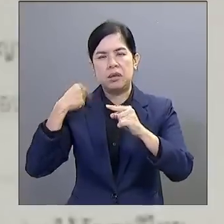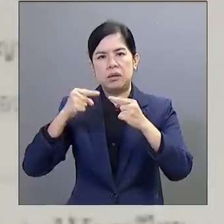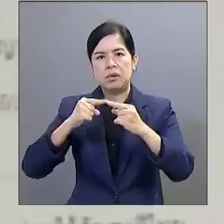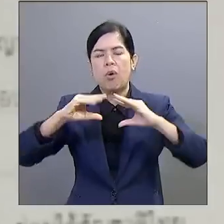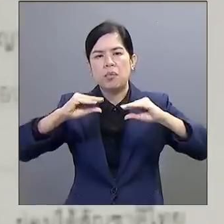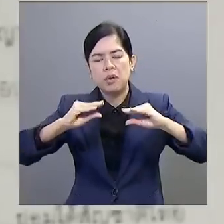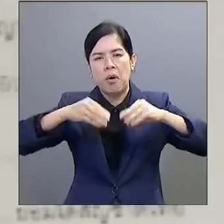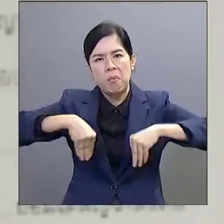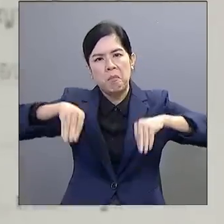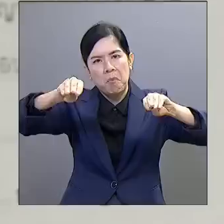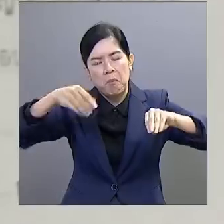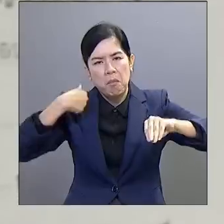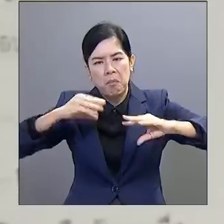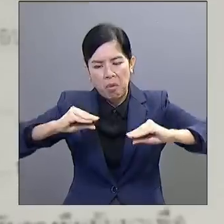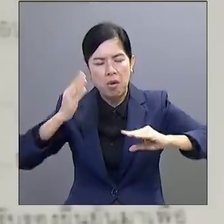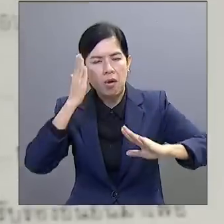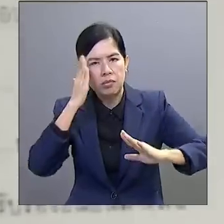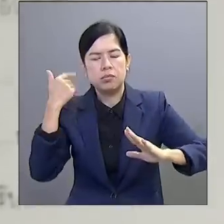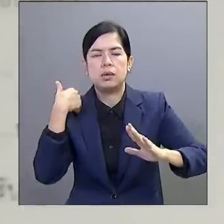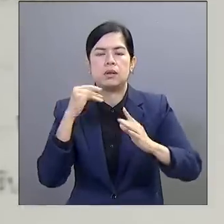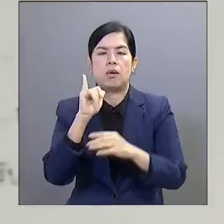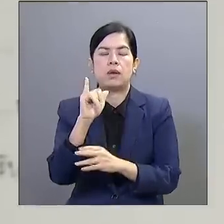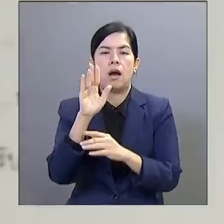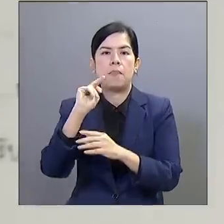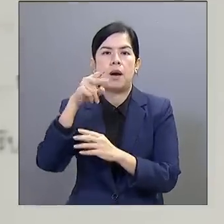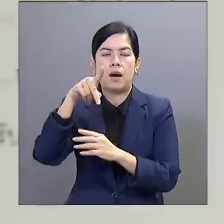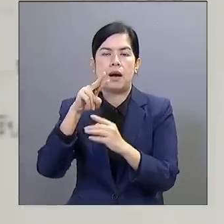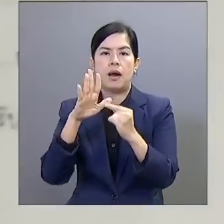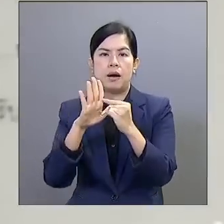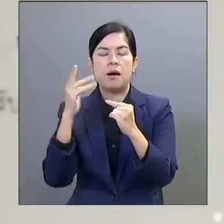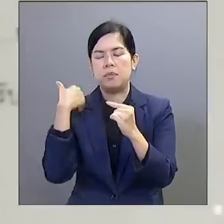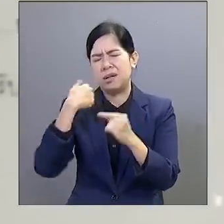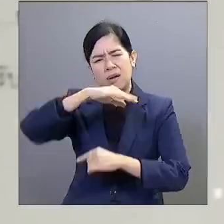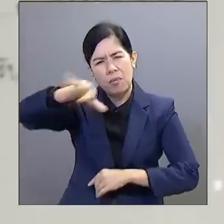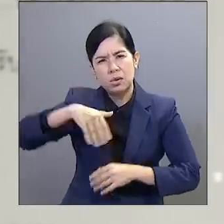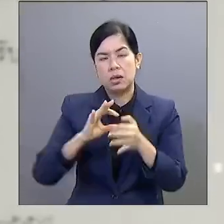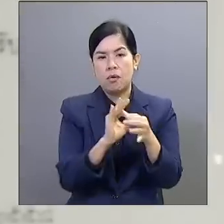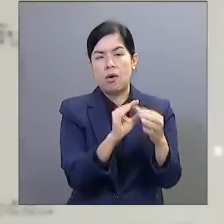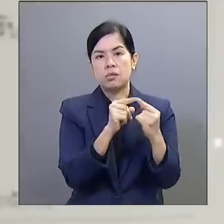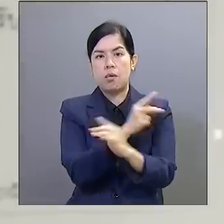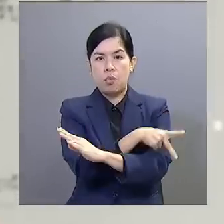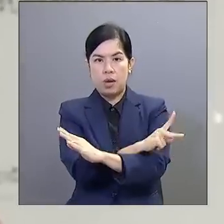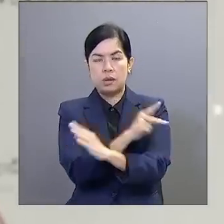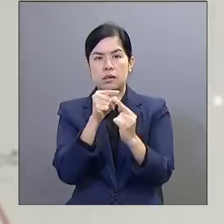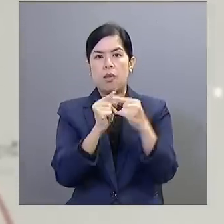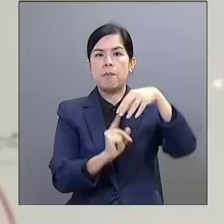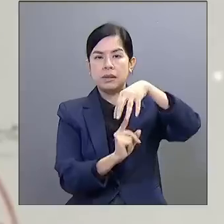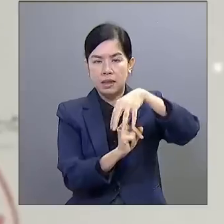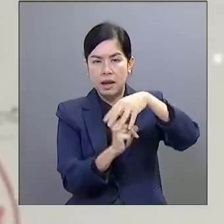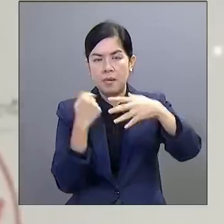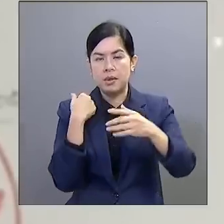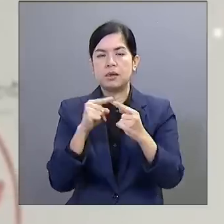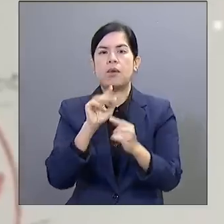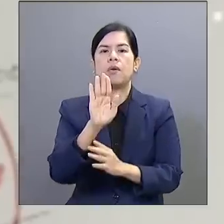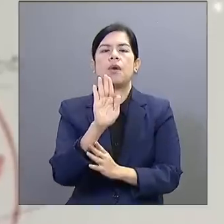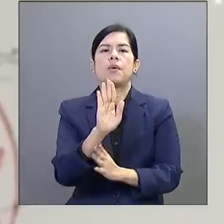ล้วก็อีกหลายกิจการค่ะที่เกี่ยวข้องกับธุรกิจท่องเที่ยวธุรกิจทัวร์ศูนย์เหรียญทั้งภูเก็ตพัทยารวมถึงในพื้นที่กรุงเท